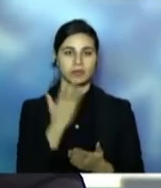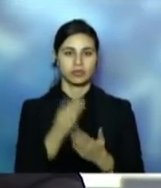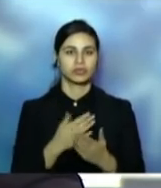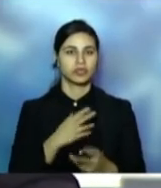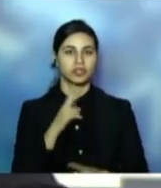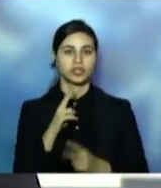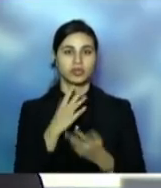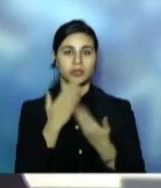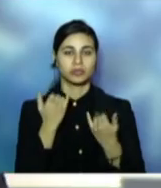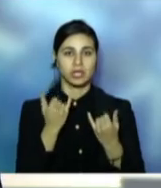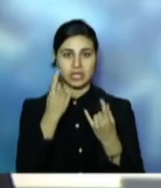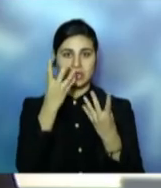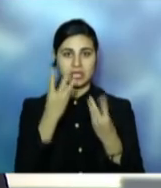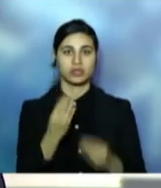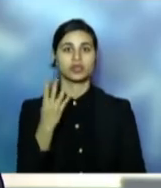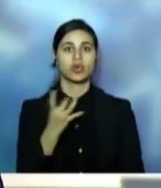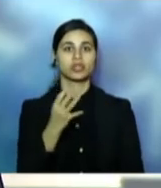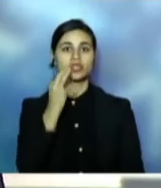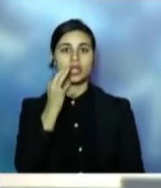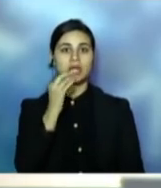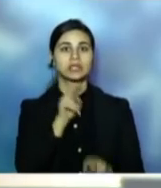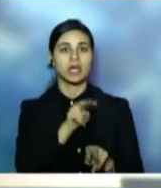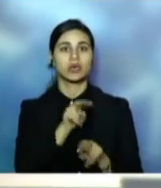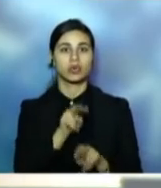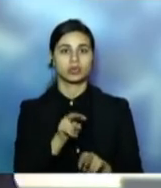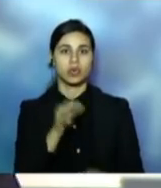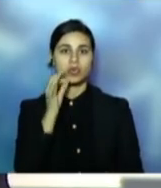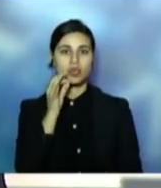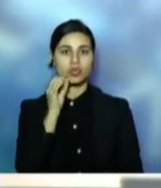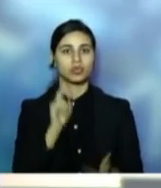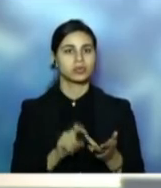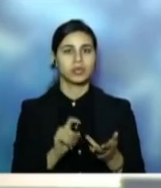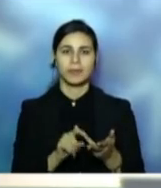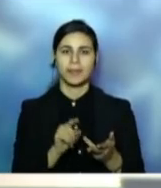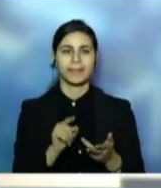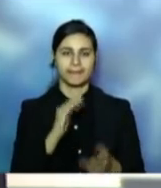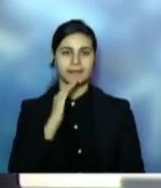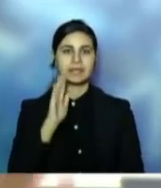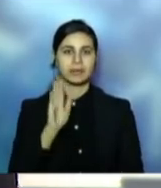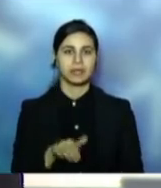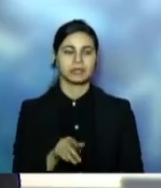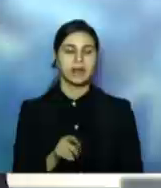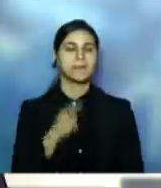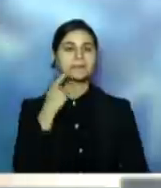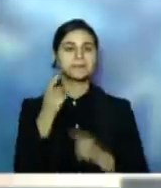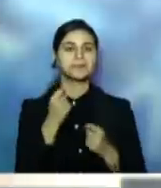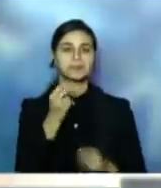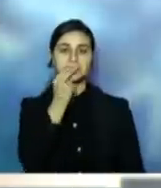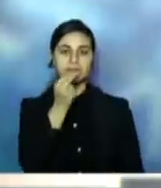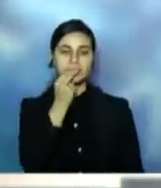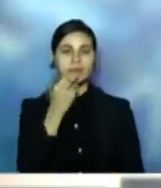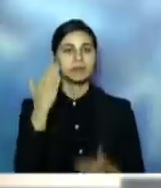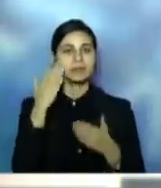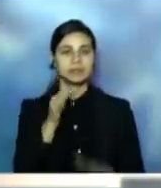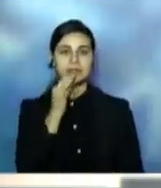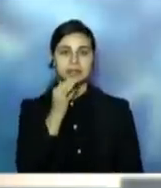ჩივილები არ აქვს, ეში 4-ჯერ შაქრის გაკონტროლება გლუკოზის აბსოლუტურად საკმარისია ძირითადი კვებების და ძილის